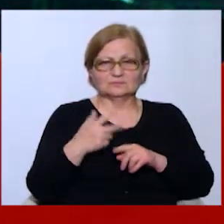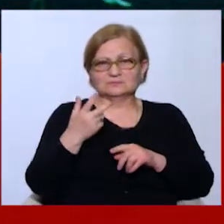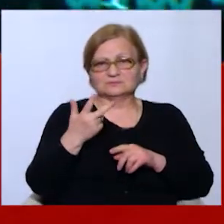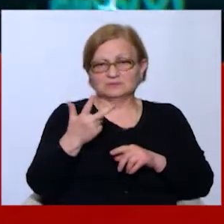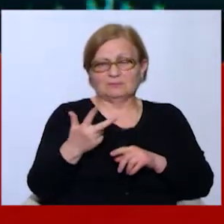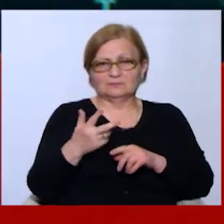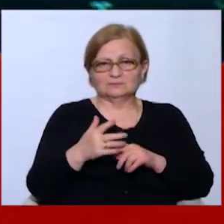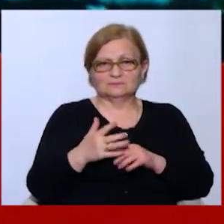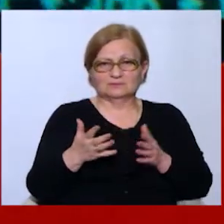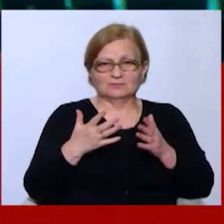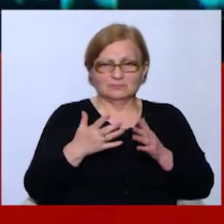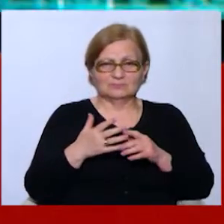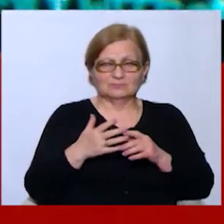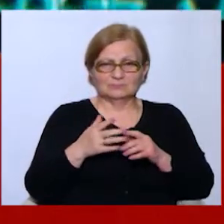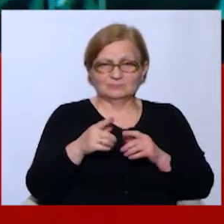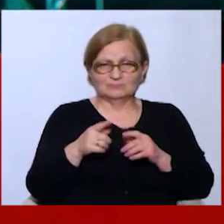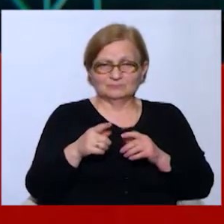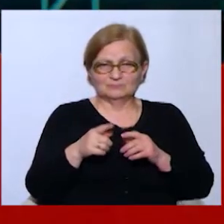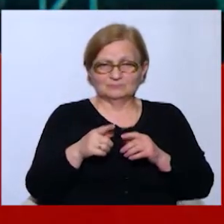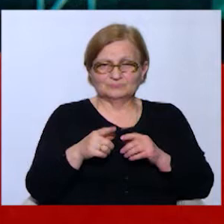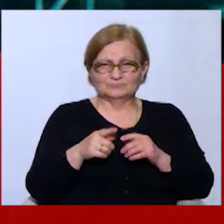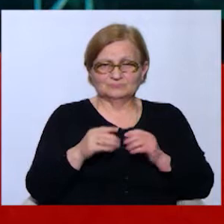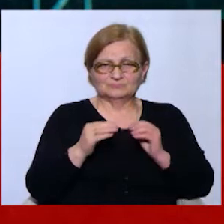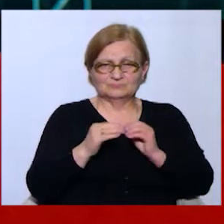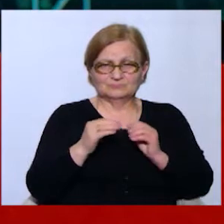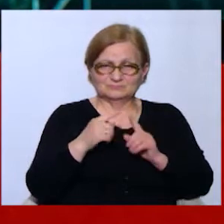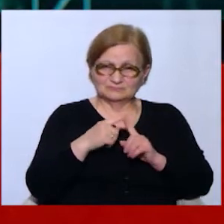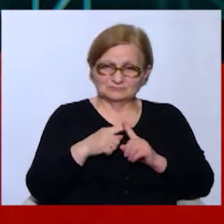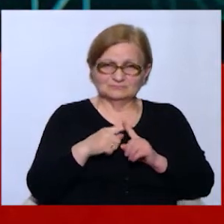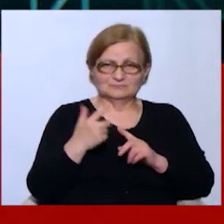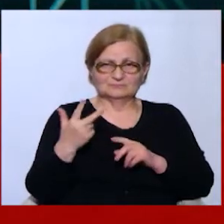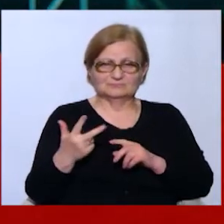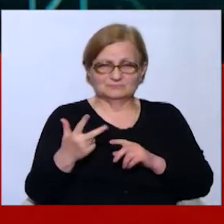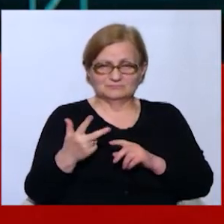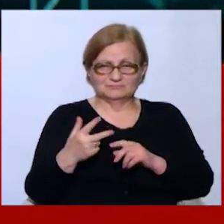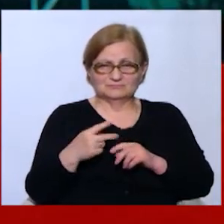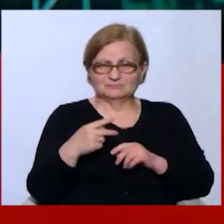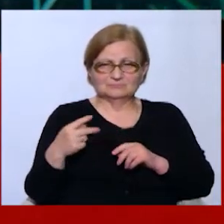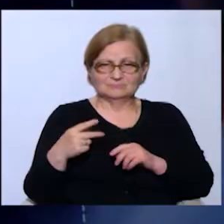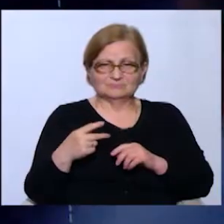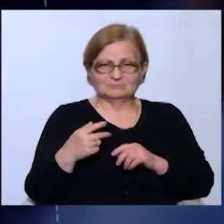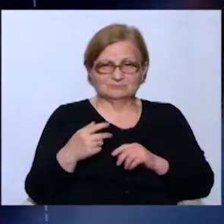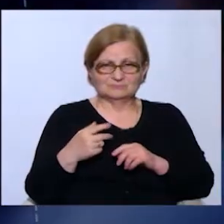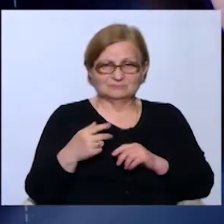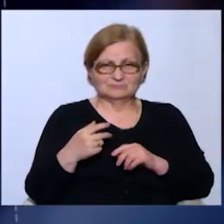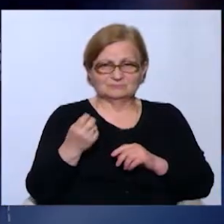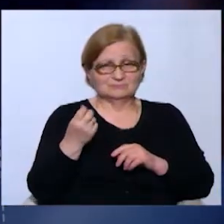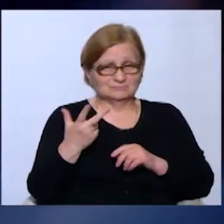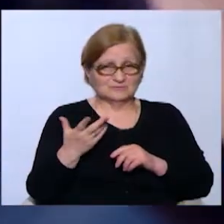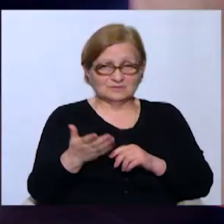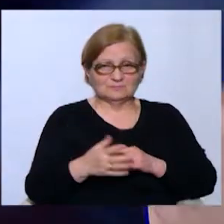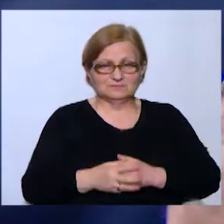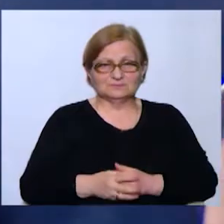კიდე 3. გამოგვივა 10-ს დამატებული 3, რაც არის